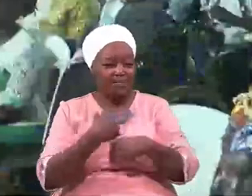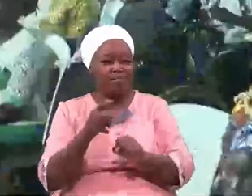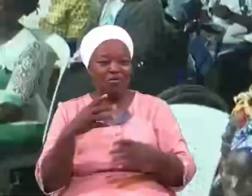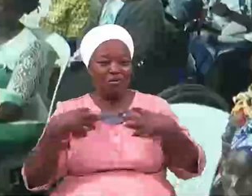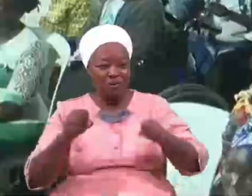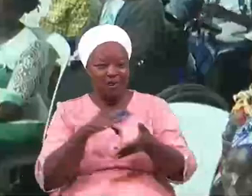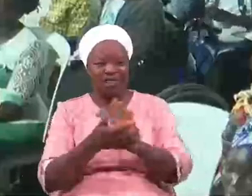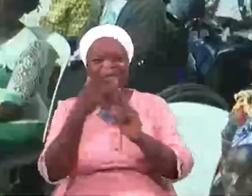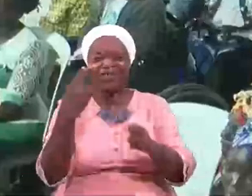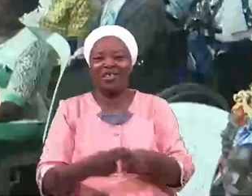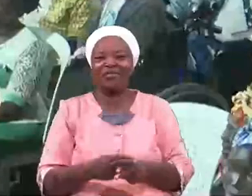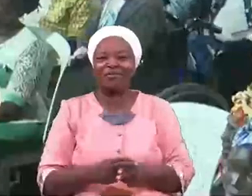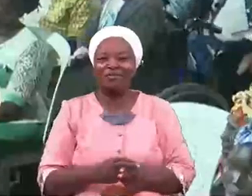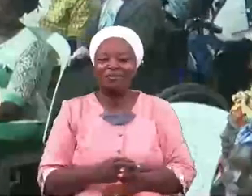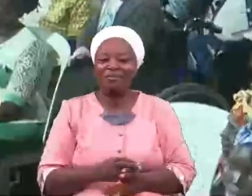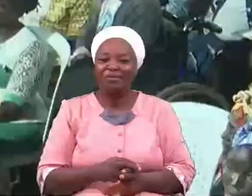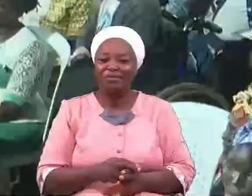Ce soir, mon ami, ta foi t'a sauvé.